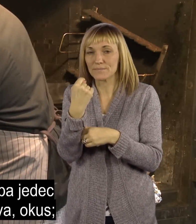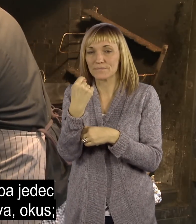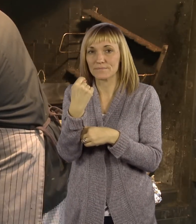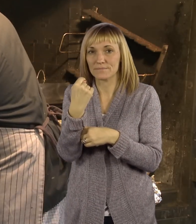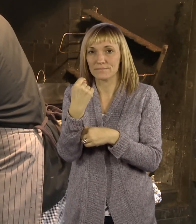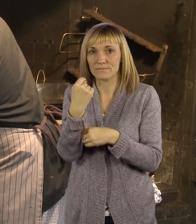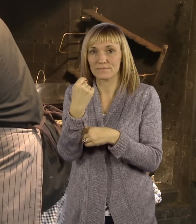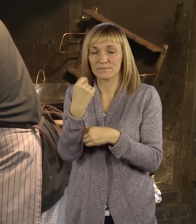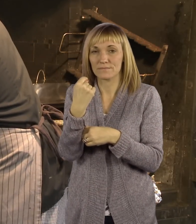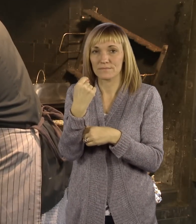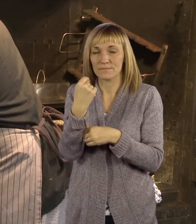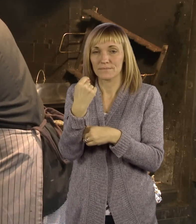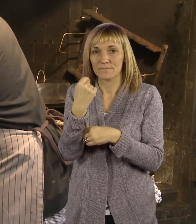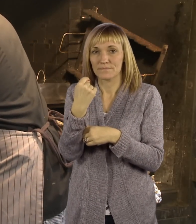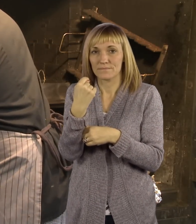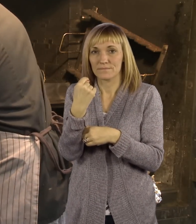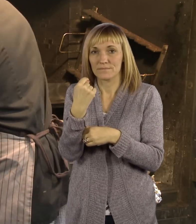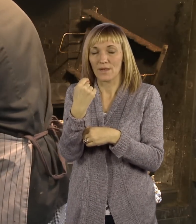okus